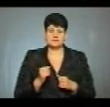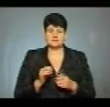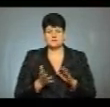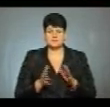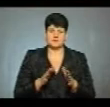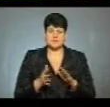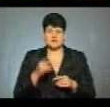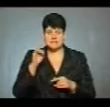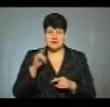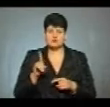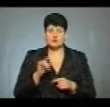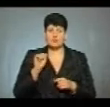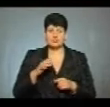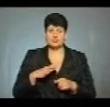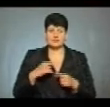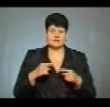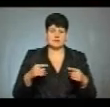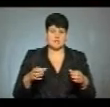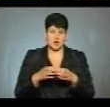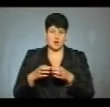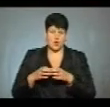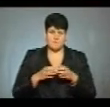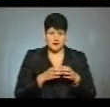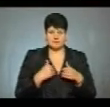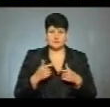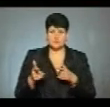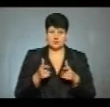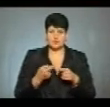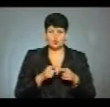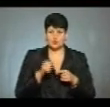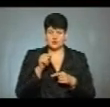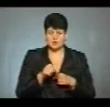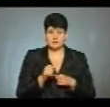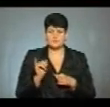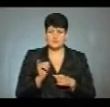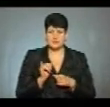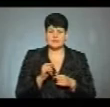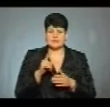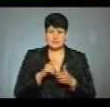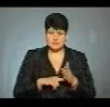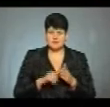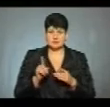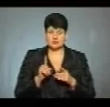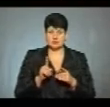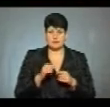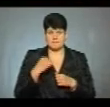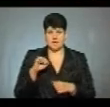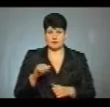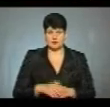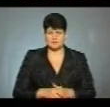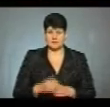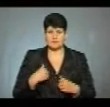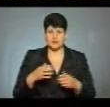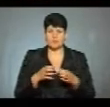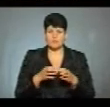менш-більш знаємо, що можна очікувати від різних команд. І ми підготувалися до цього. І надіюся, що ми переможемо. Ми вже є команда,